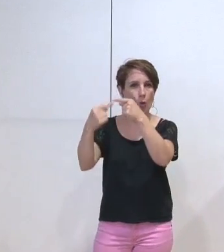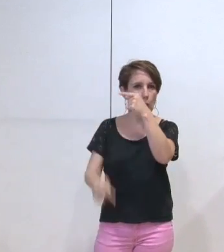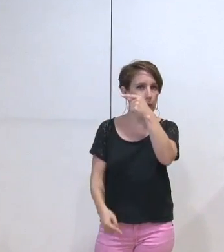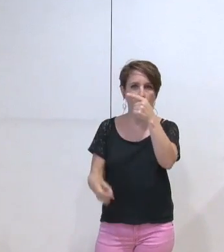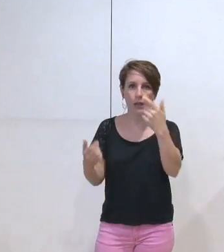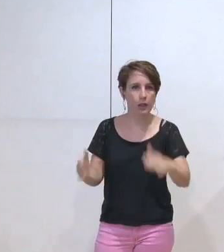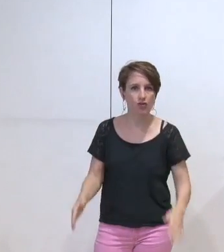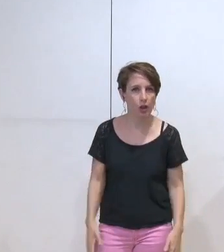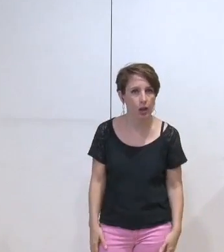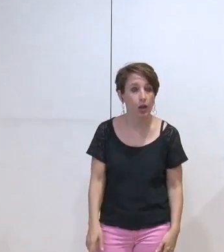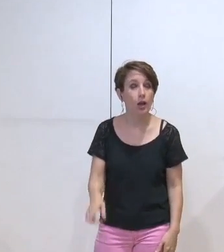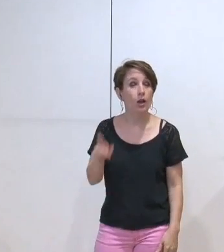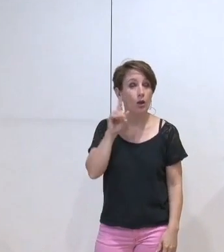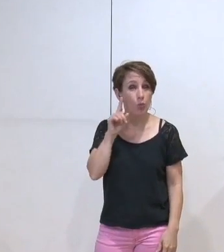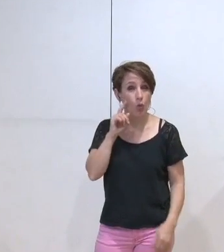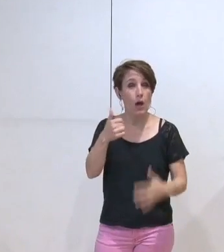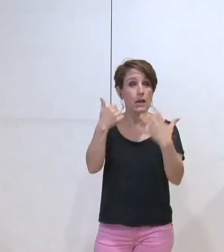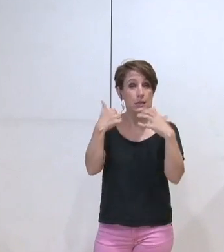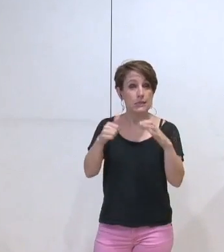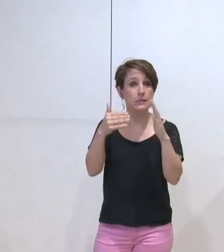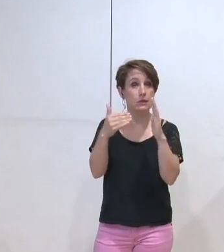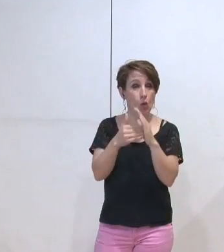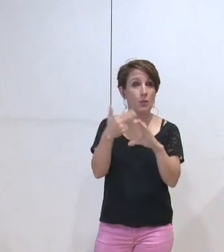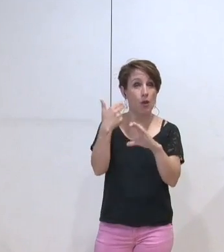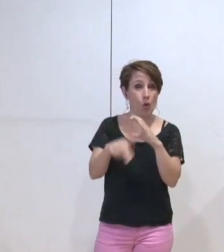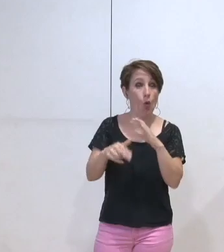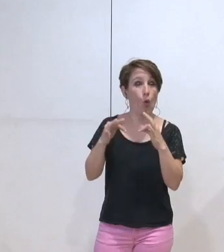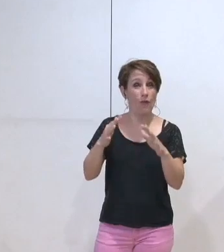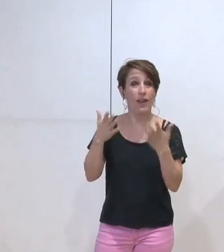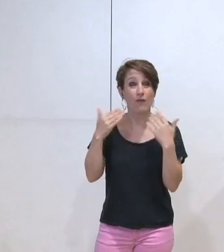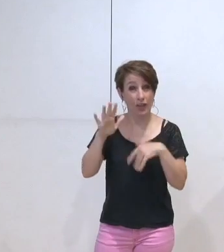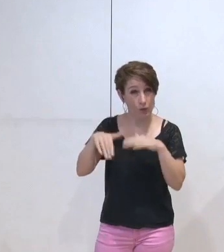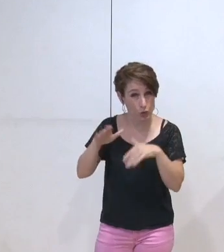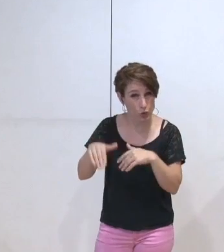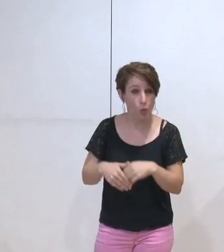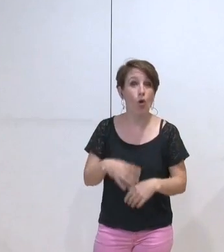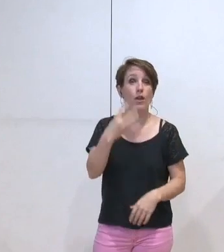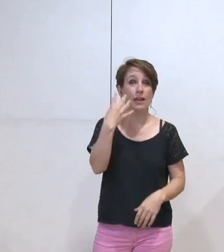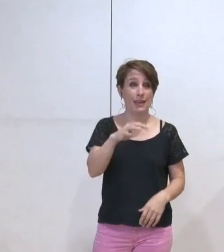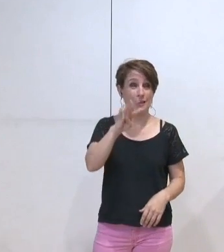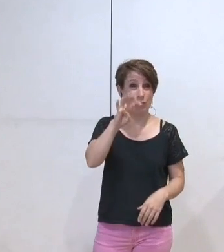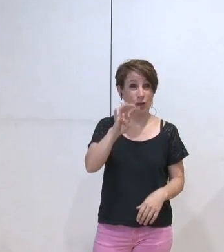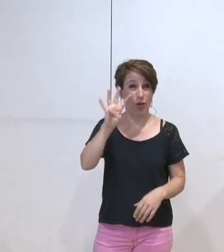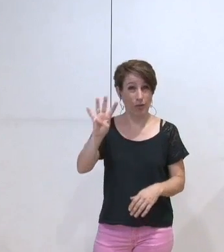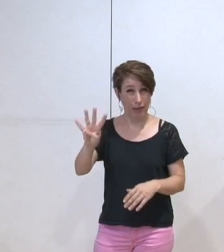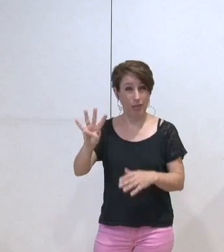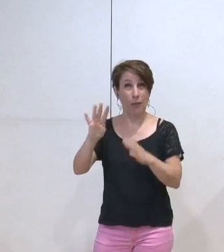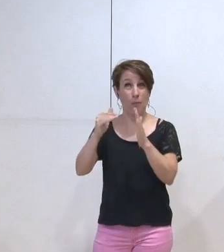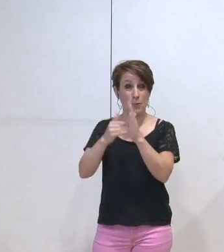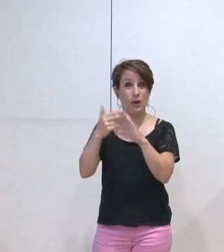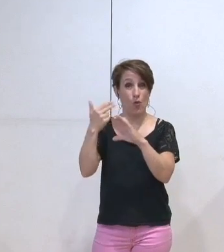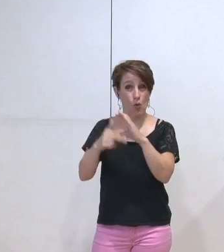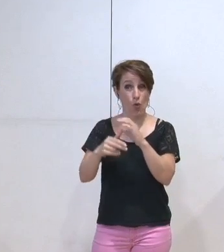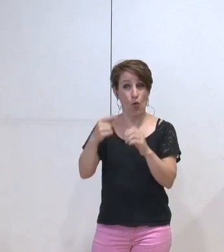600000 € de frais de fonctionnement et ces 444000 € de perte d'exploitation pour l'exist pour